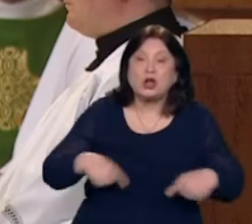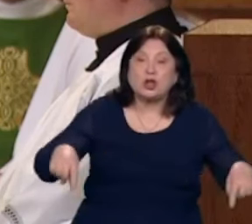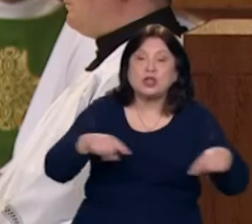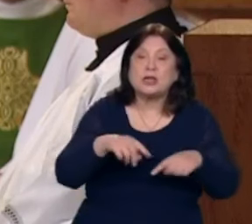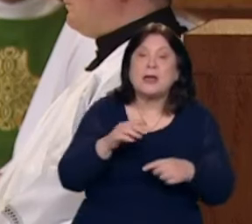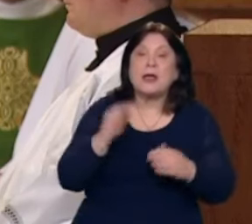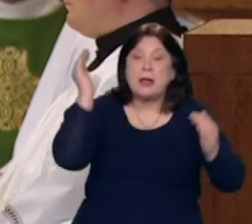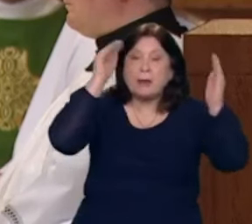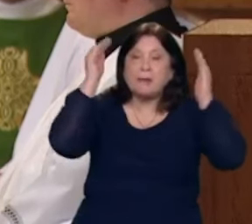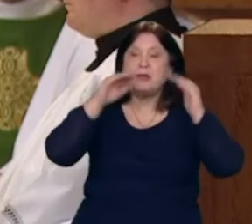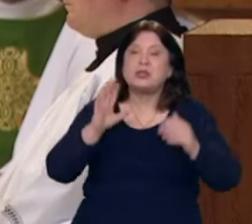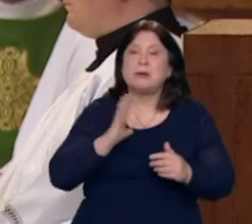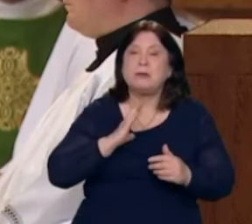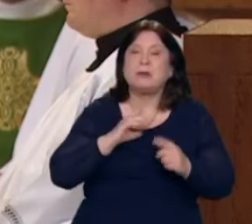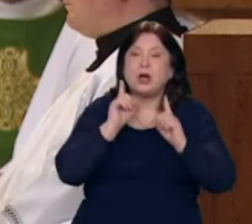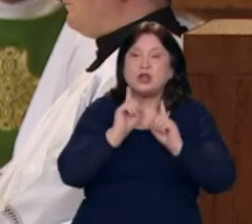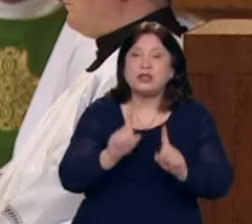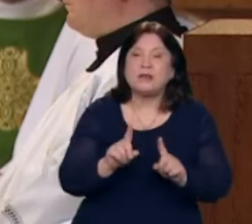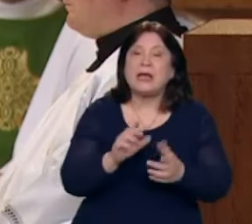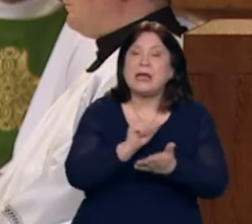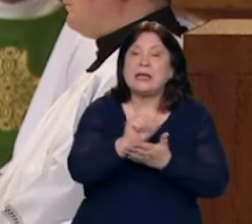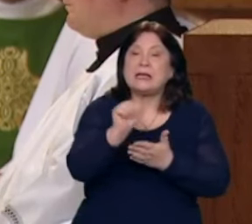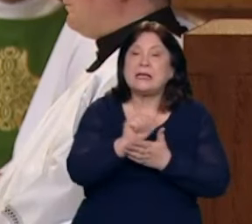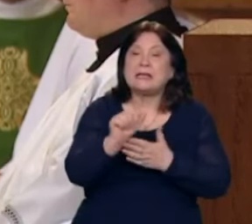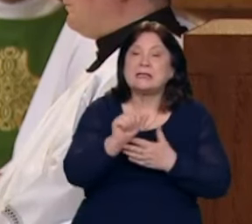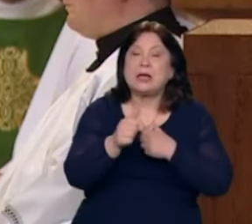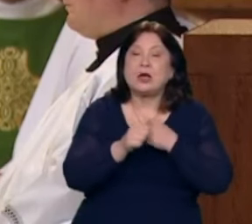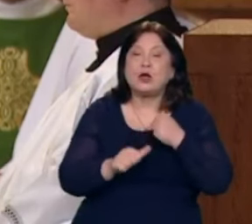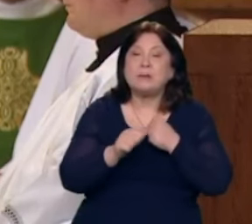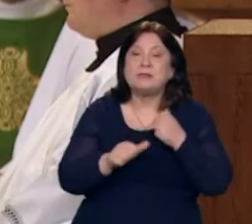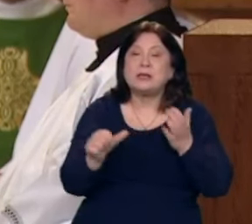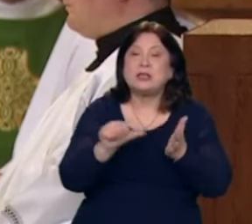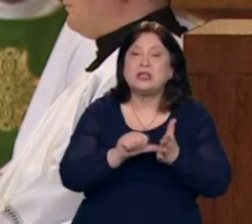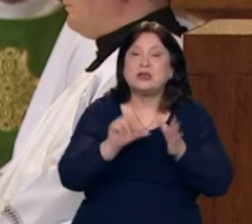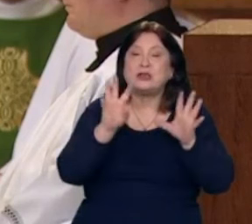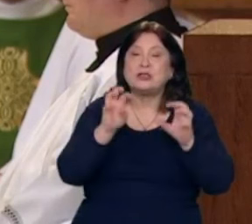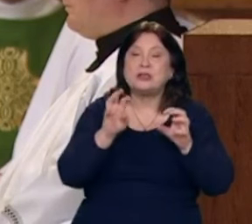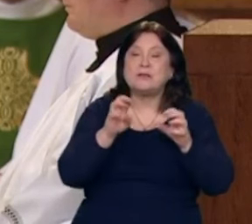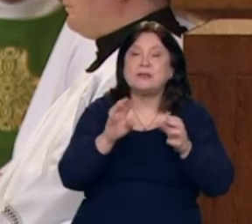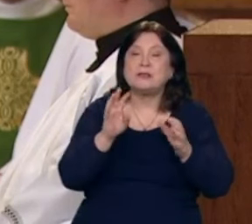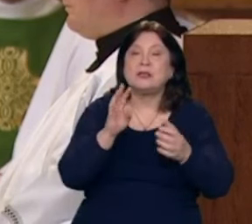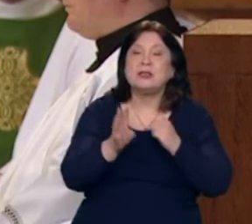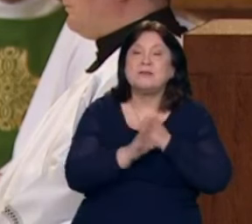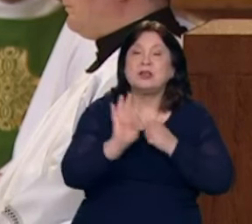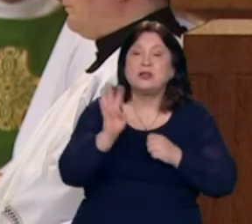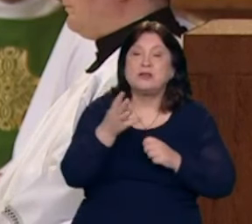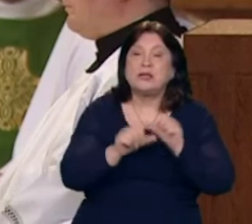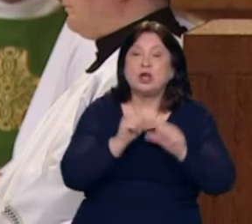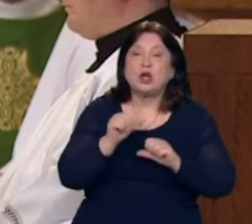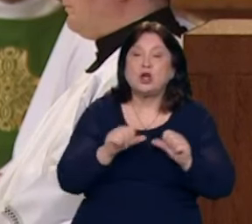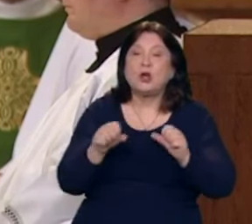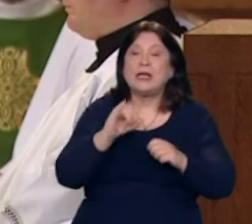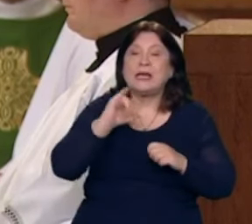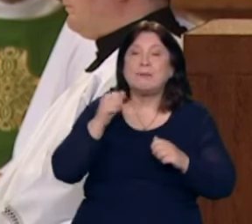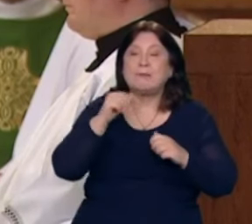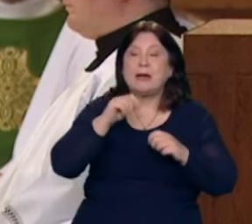oczywista kiedy 11 lipca 1994 roku do Jana pa